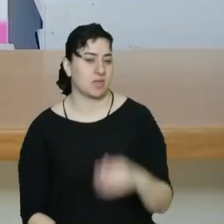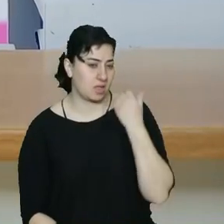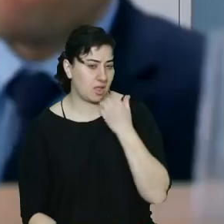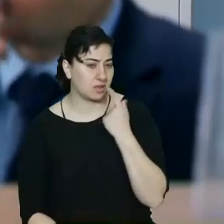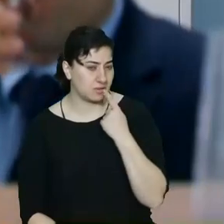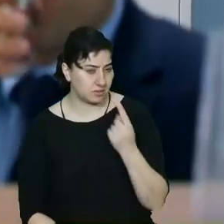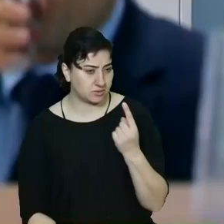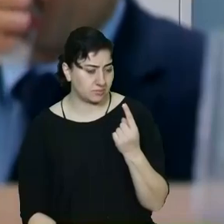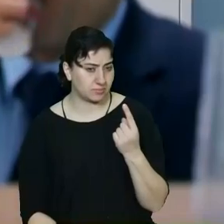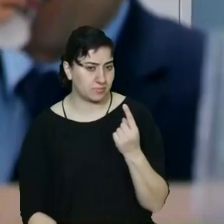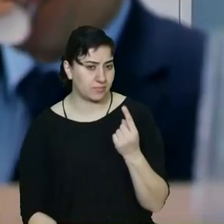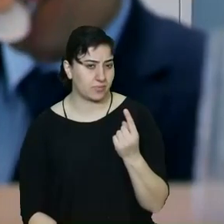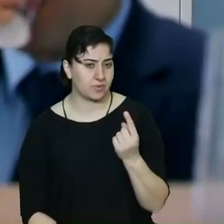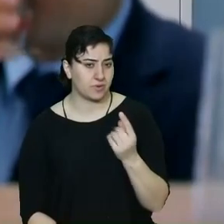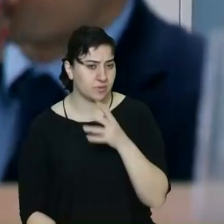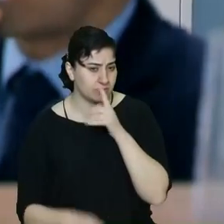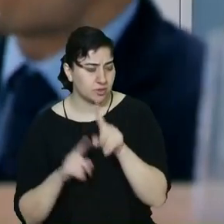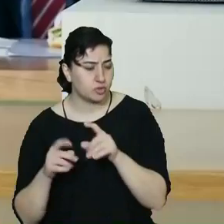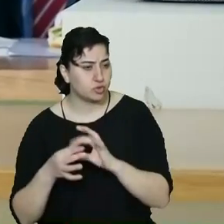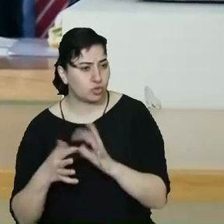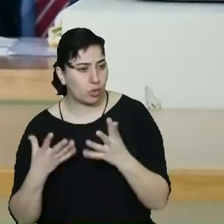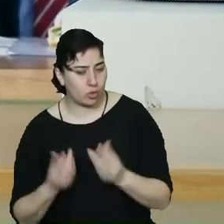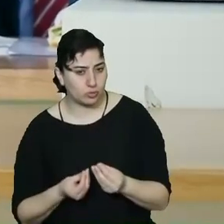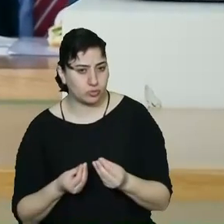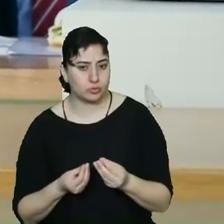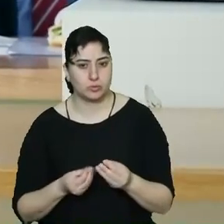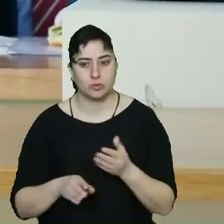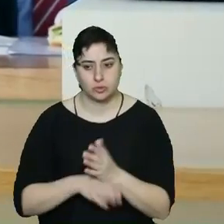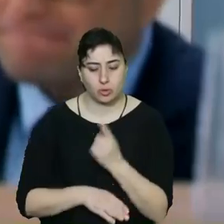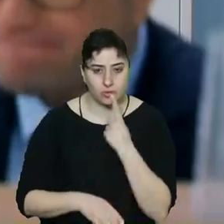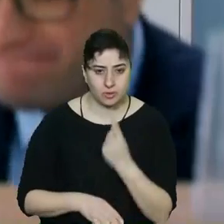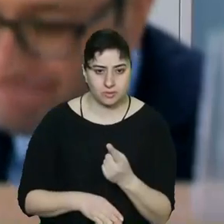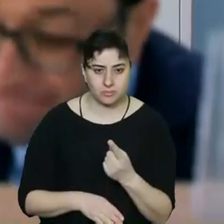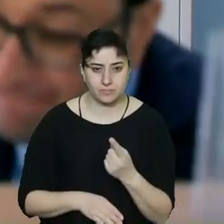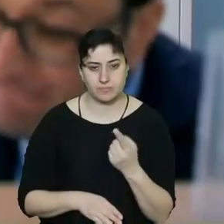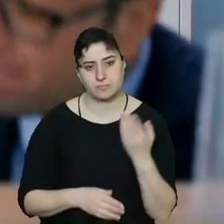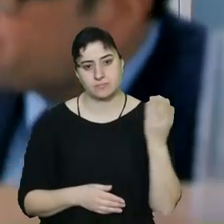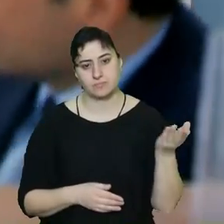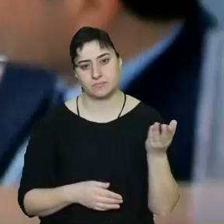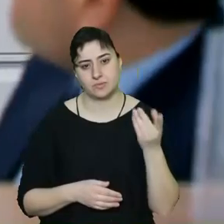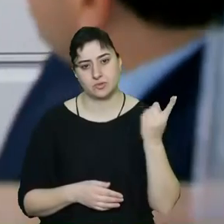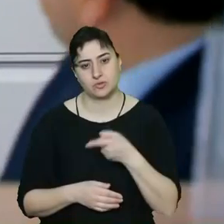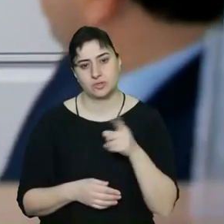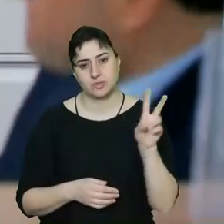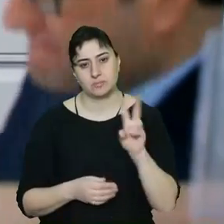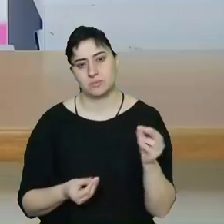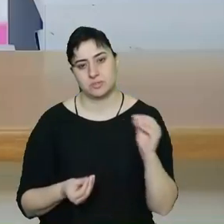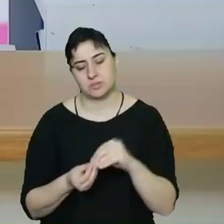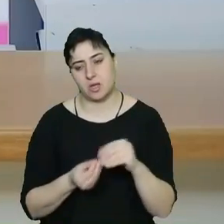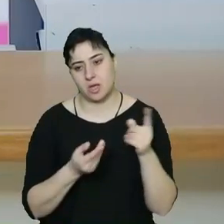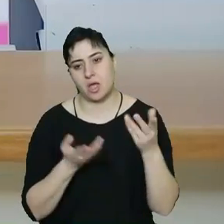desem bilmeceyi çözdün. Doğru desem de zaten %20 zam